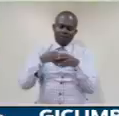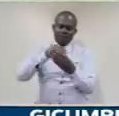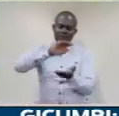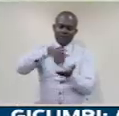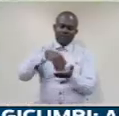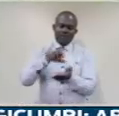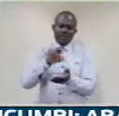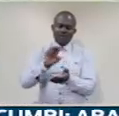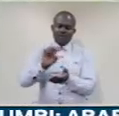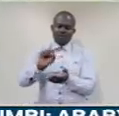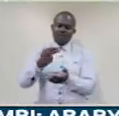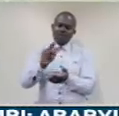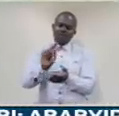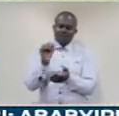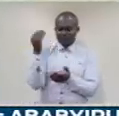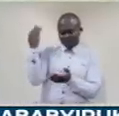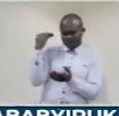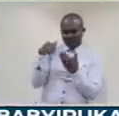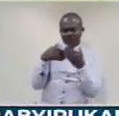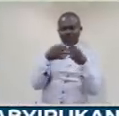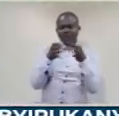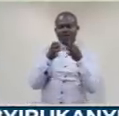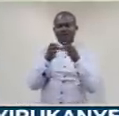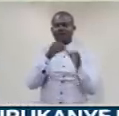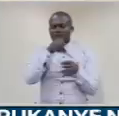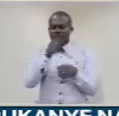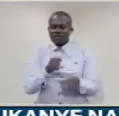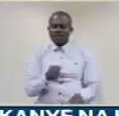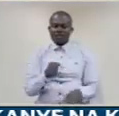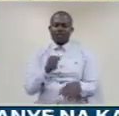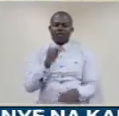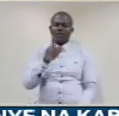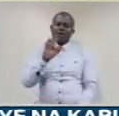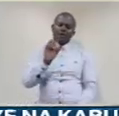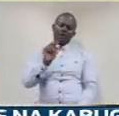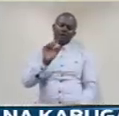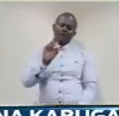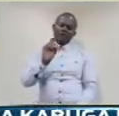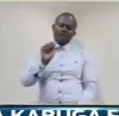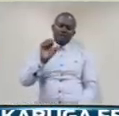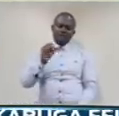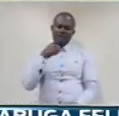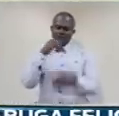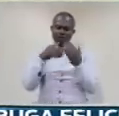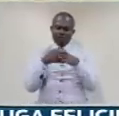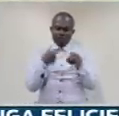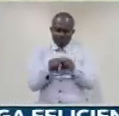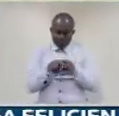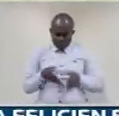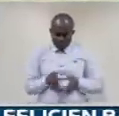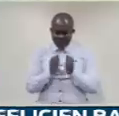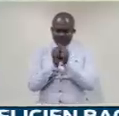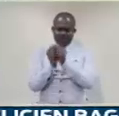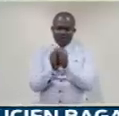Rushaki ahoze ari Mukarange birasobanurwa n'umusaza nguru umuryango Leonidas uvuga ko ari mu kigero cya Kabuga